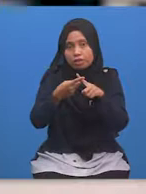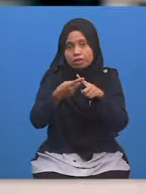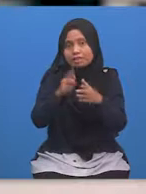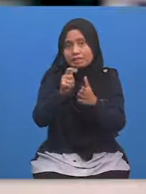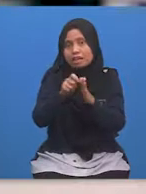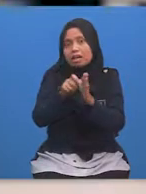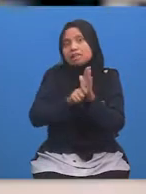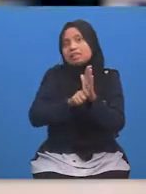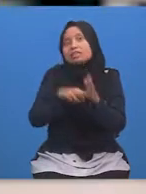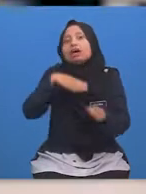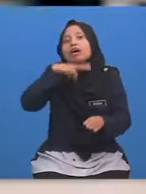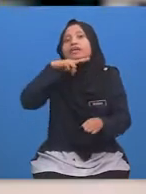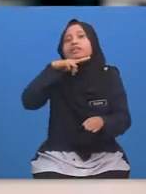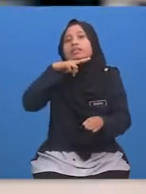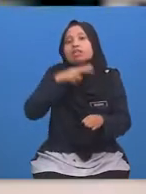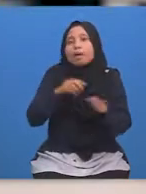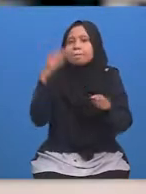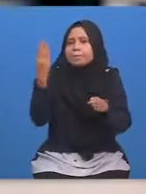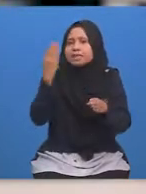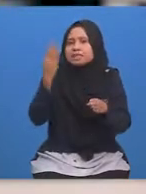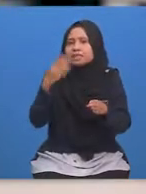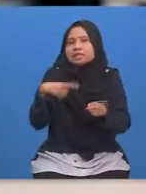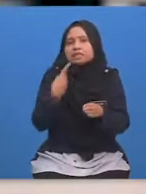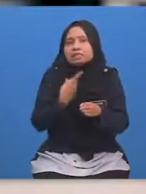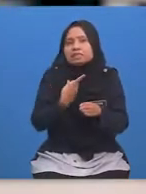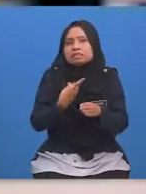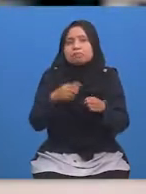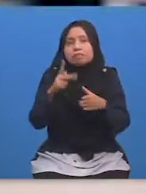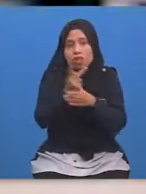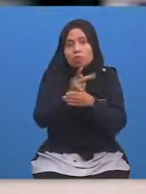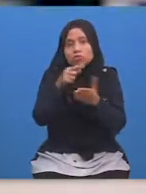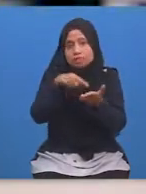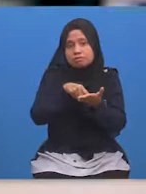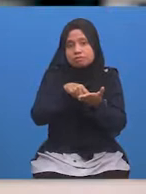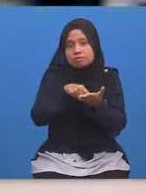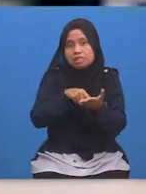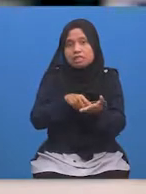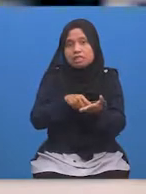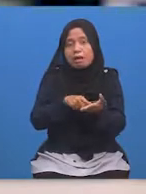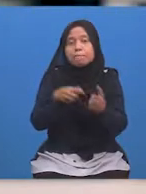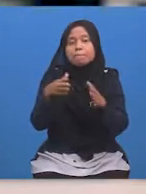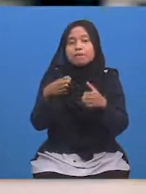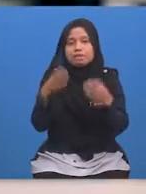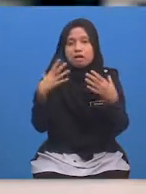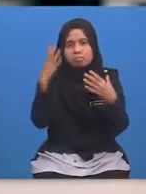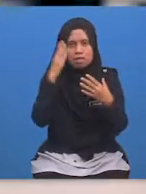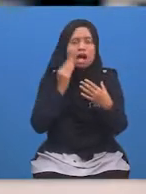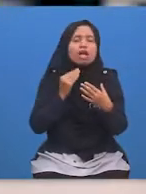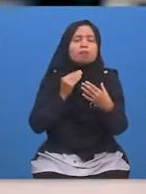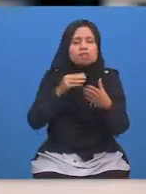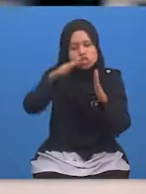terhad. Ini bermakna sekiranya perkongsian ini mengalami